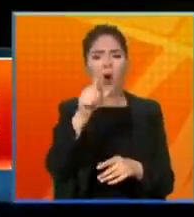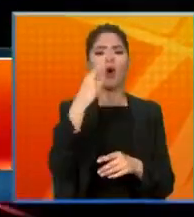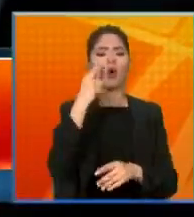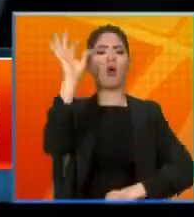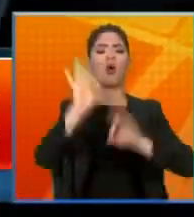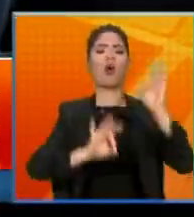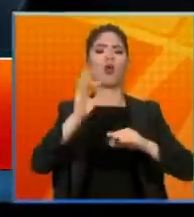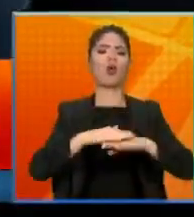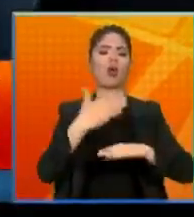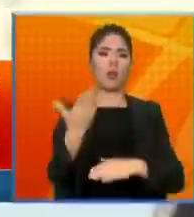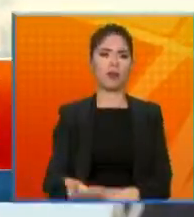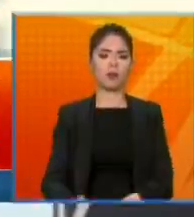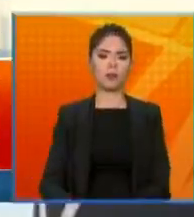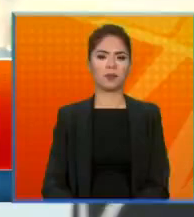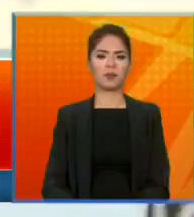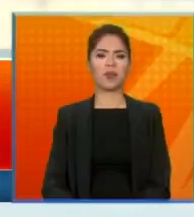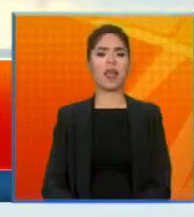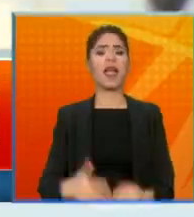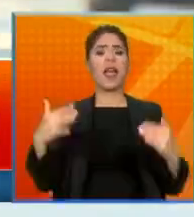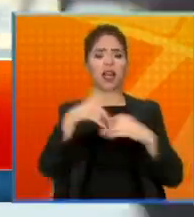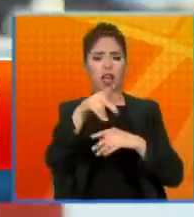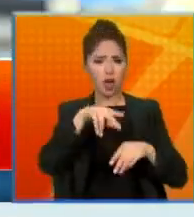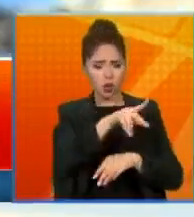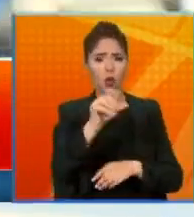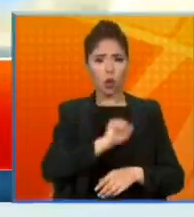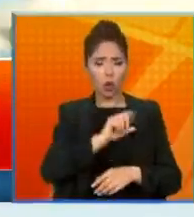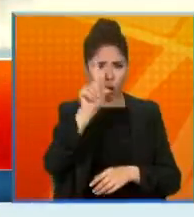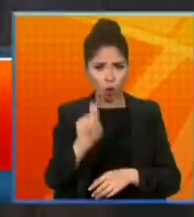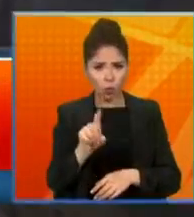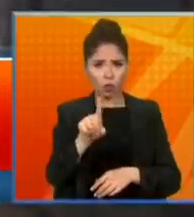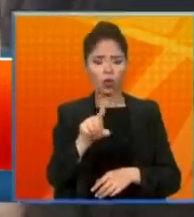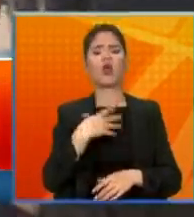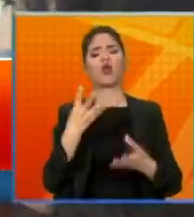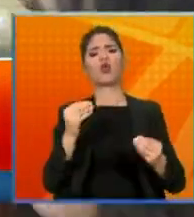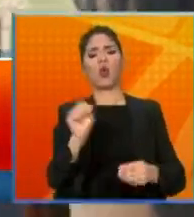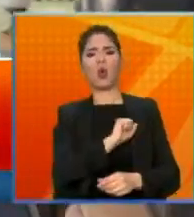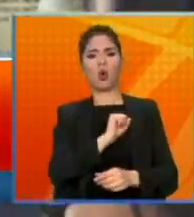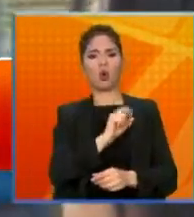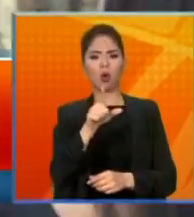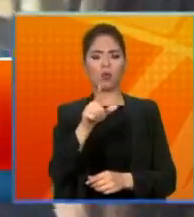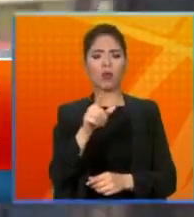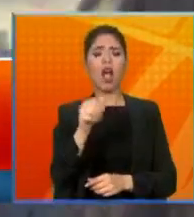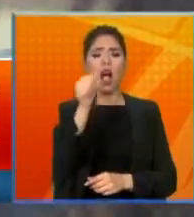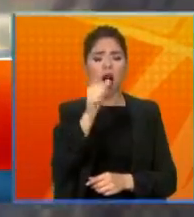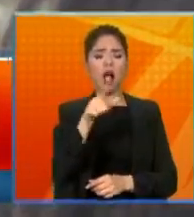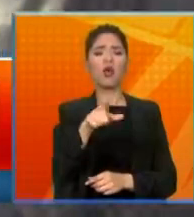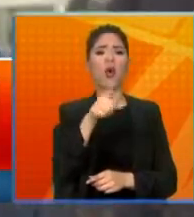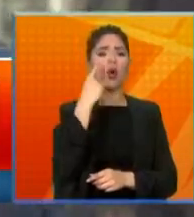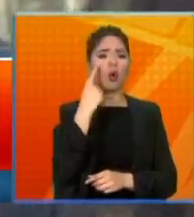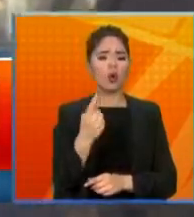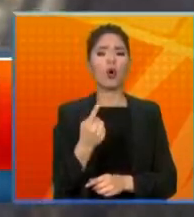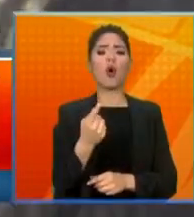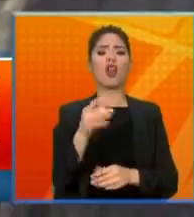arttırdı. İçer misiniz bana doğru beyefendi? Gece burada yürürken endişe ediyor musunuz? Çok. Çok. Bu alkollü araç kullanmanın